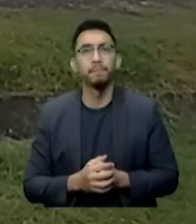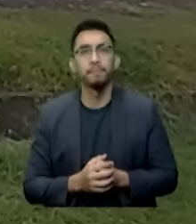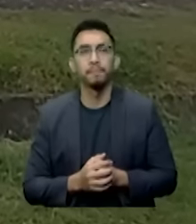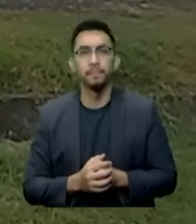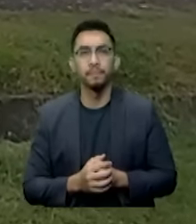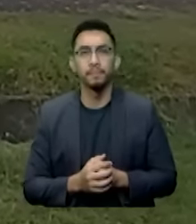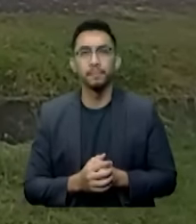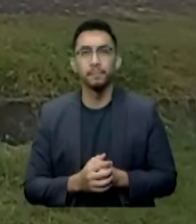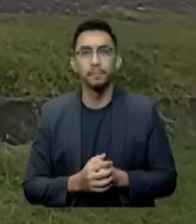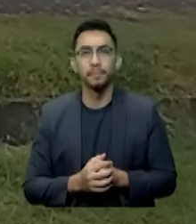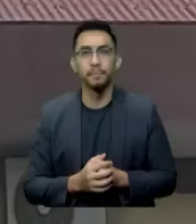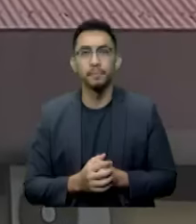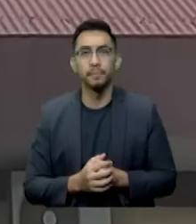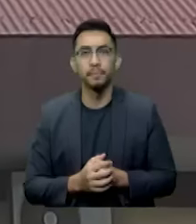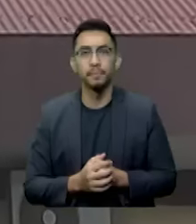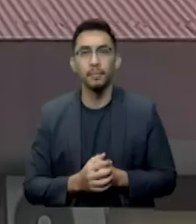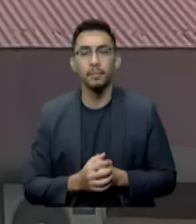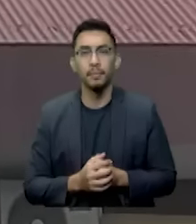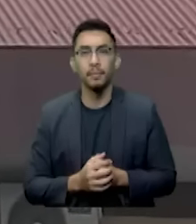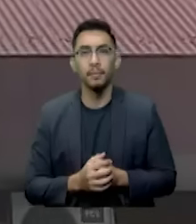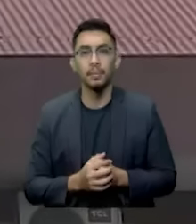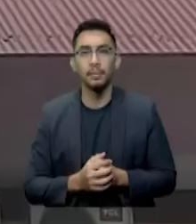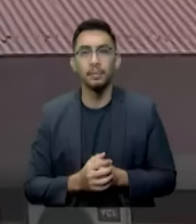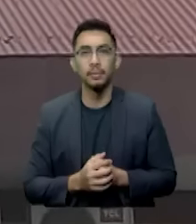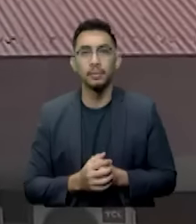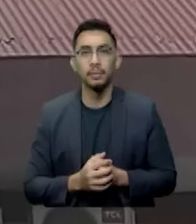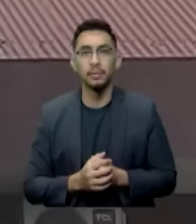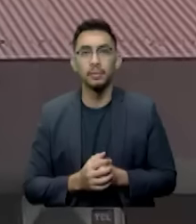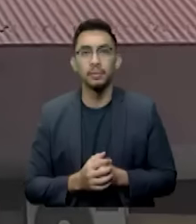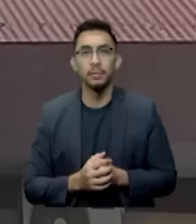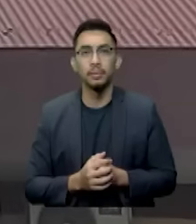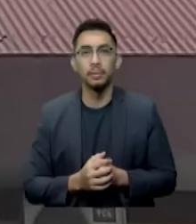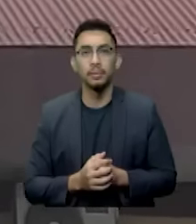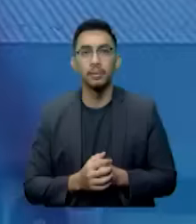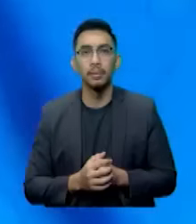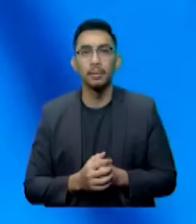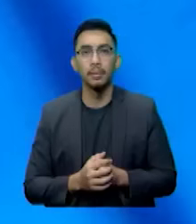Dari Bolaang Mongondo, Sulawesi Utara, Risnan Labenjang, iNews melaporkan.